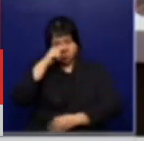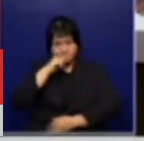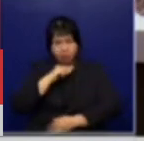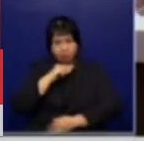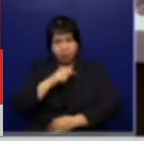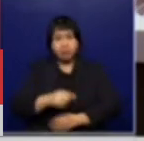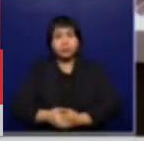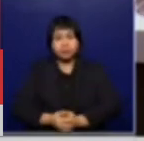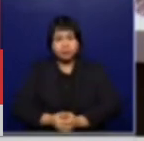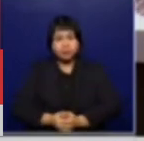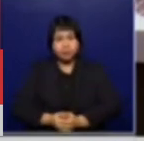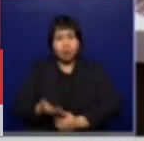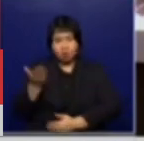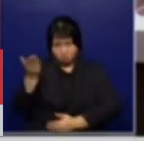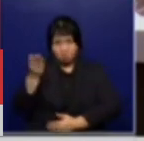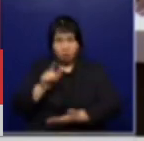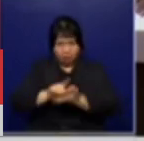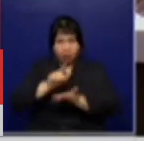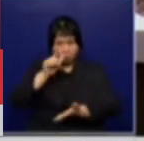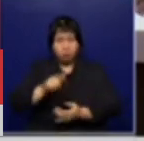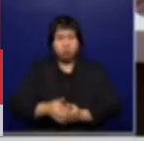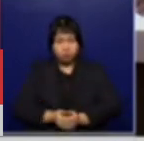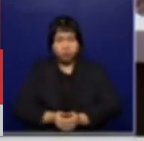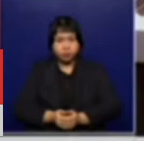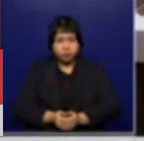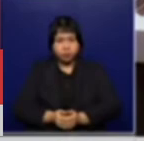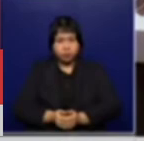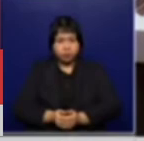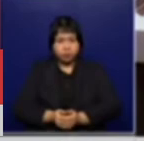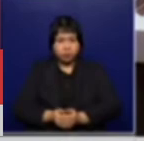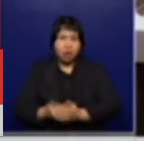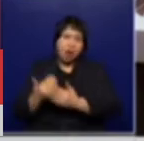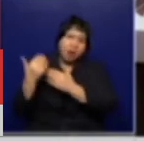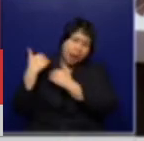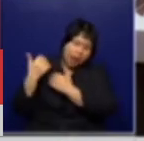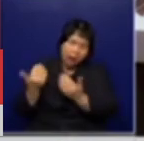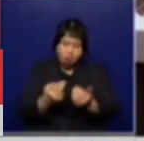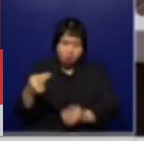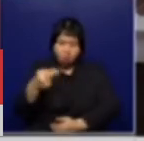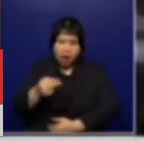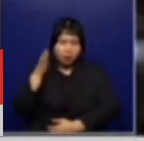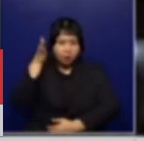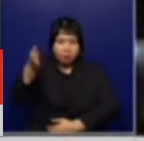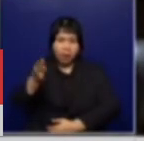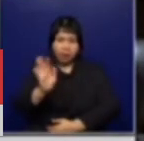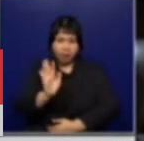ลาออกเถอะค่ะจะได้ไม่เป็นภาระของลูกหลานในอนาคตขอบคุณค่ะ